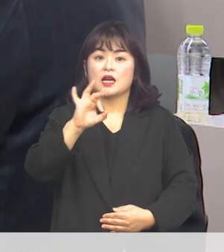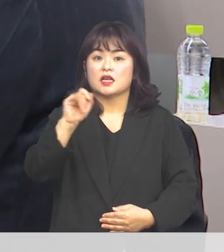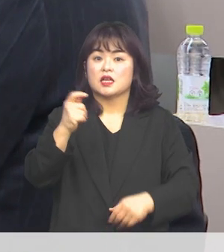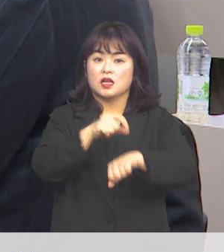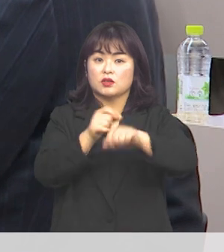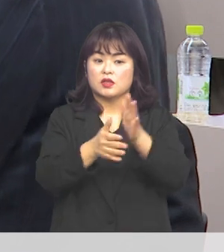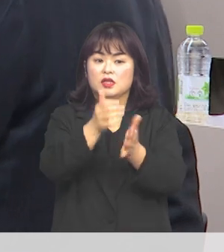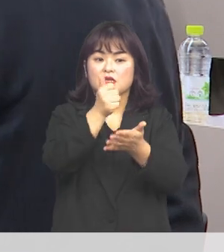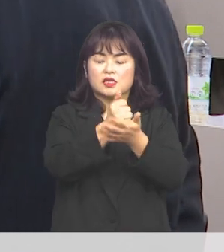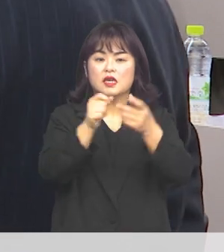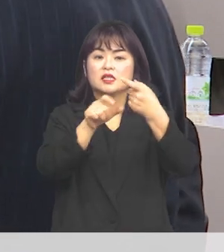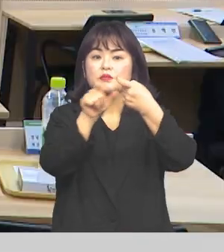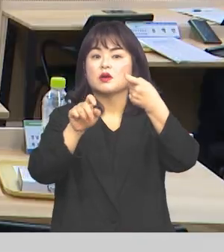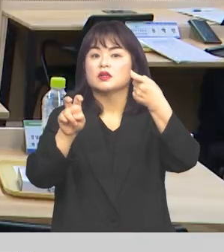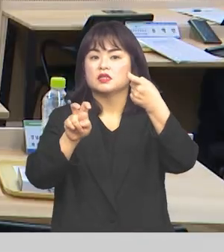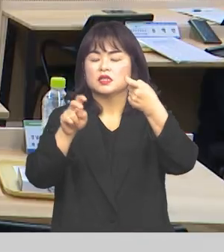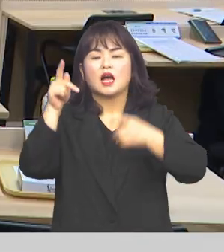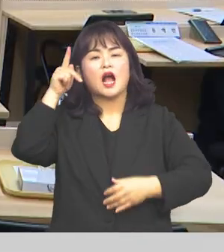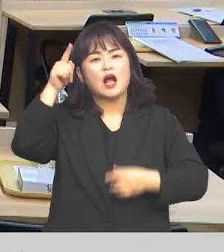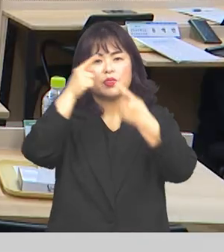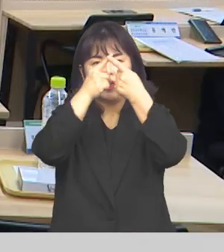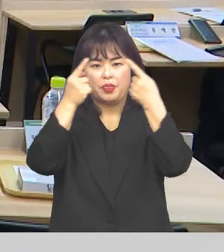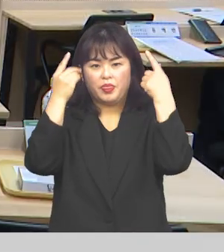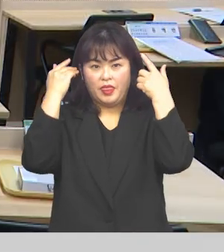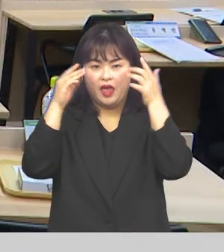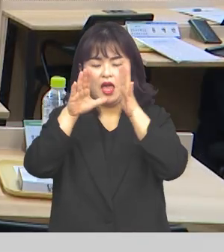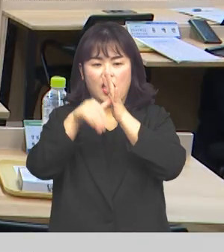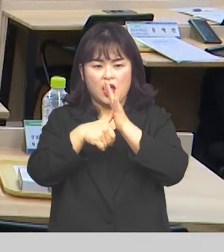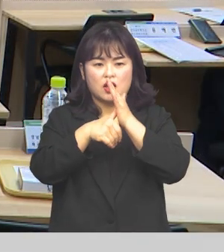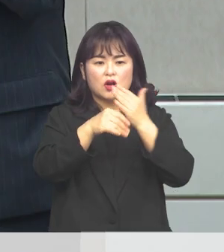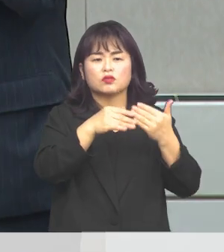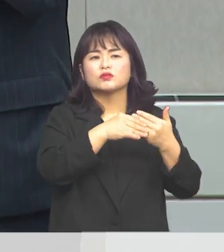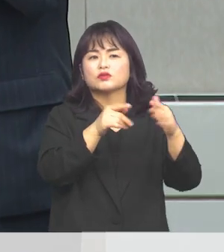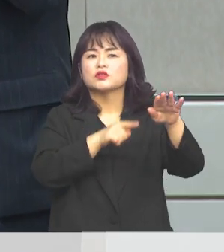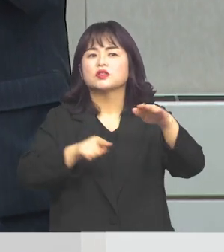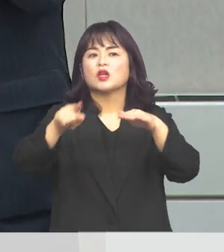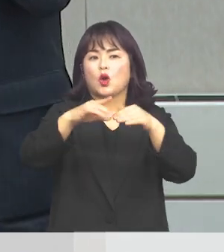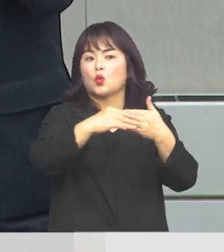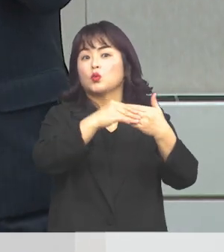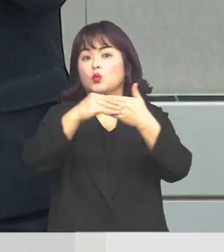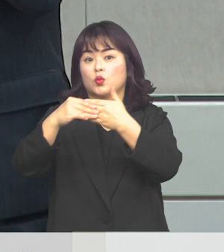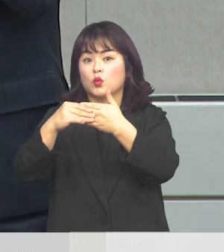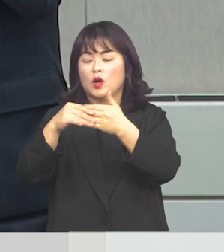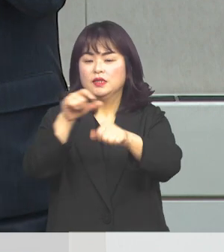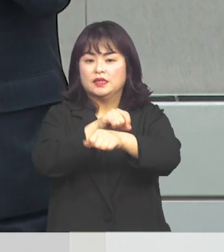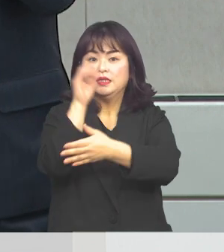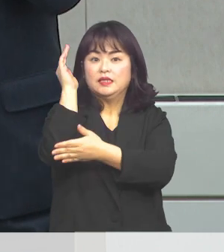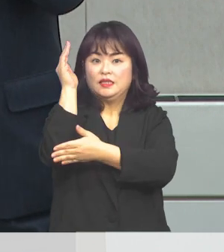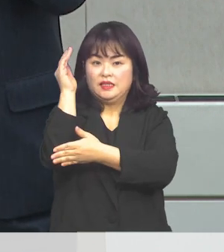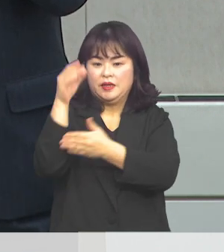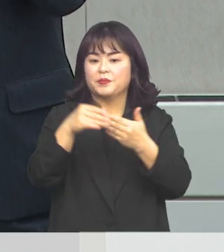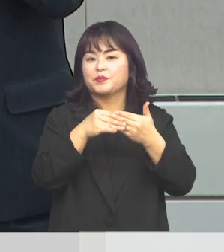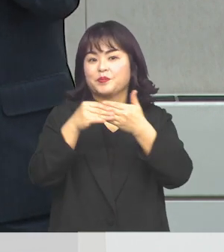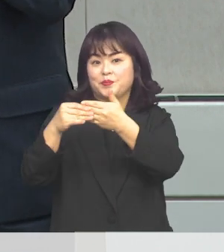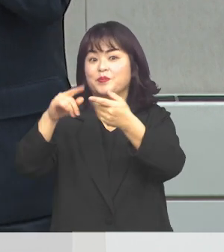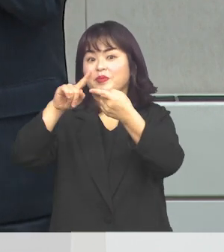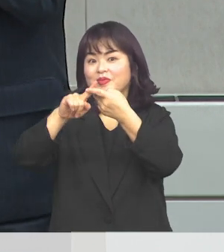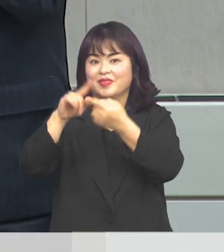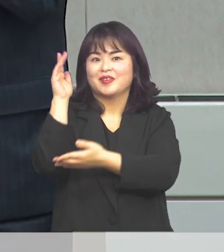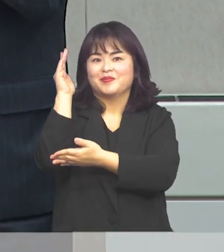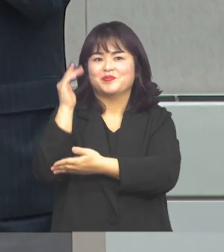이상일 용인특례시장이 20일 강남대학교에서 열린 강남 글로벌 리더 최고 경영자 과정에서 리더십